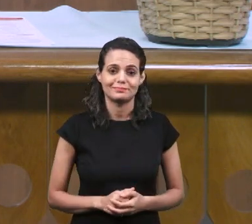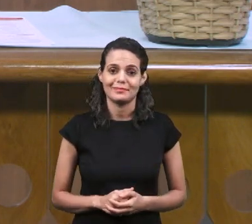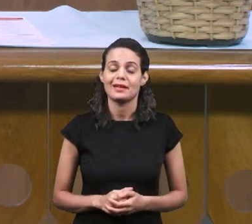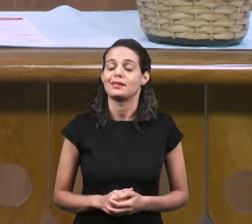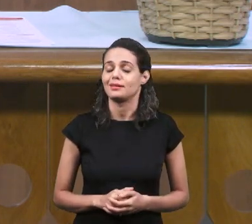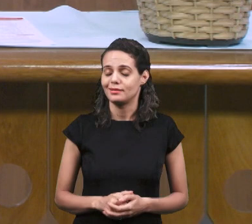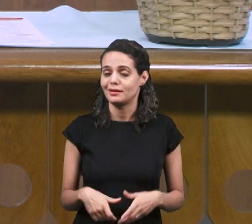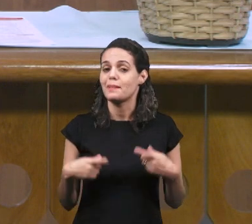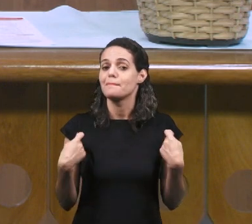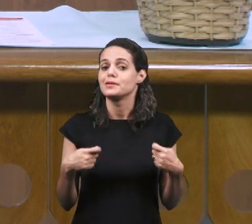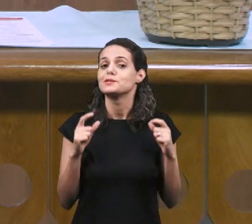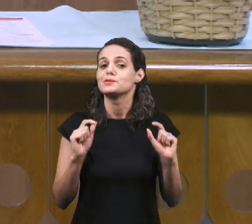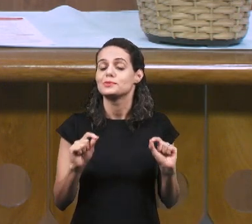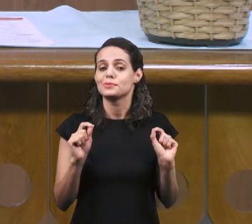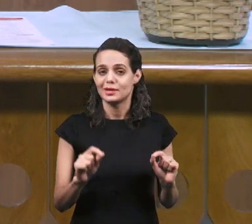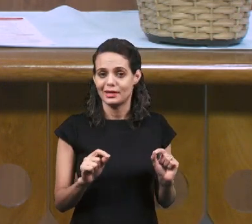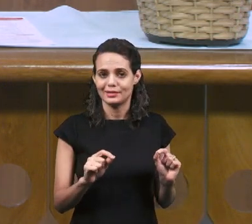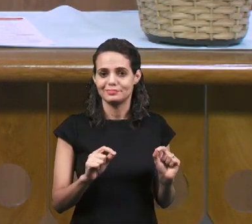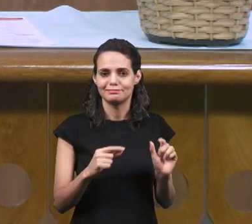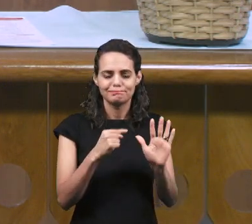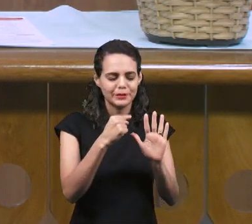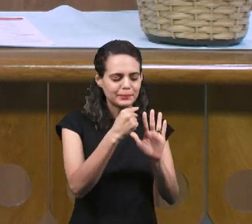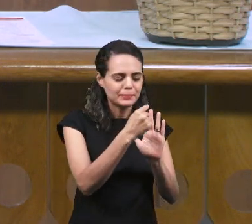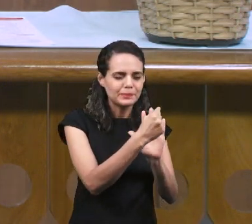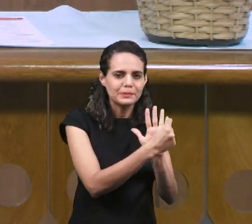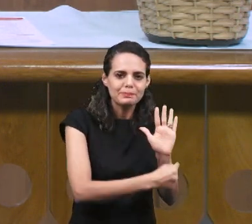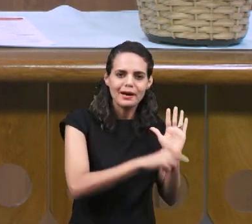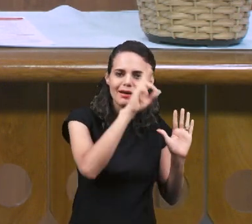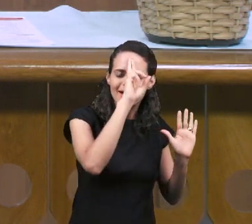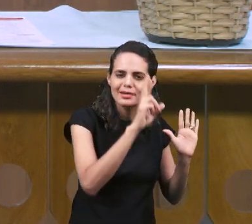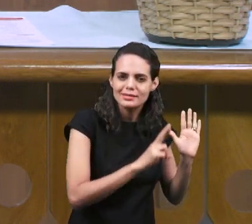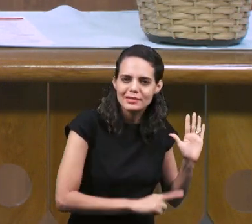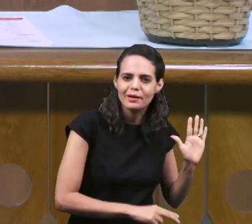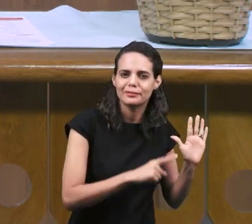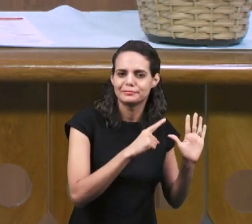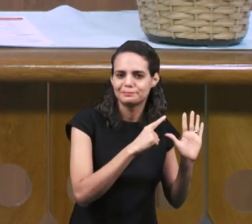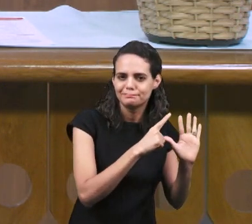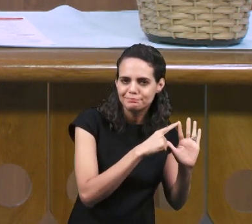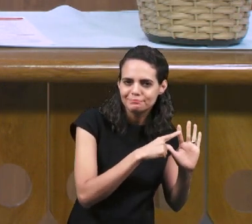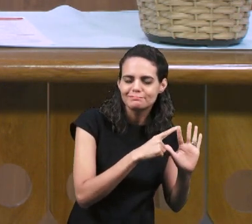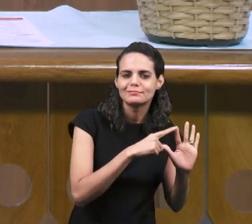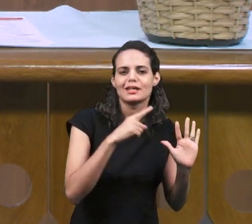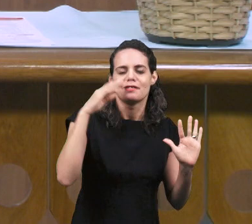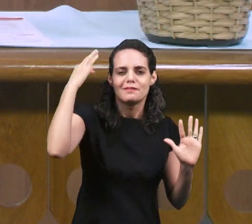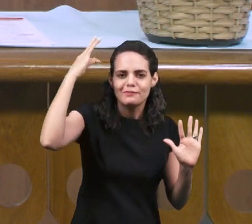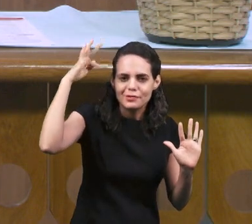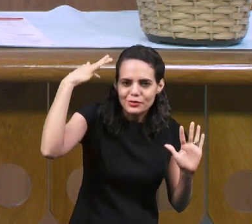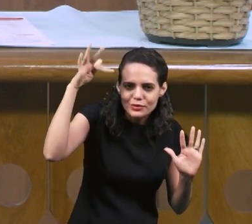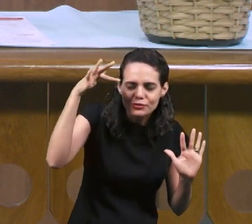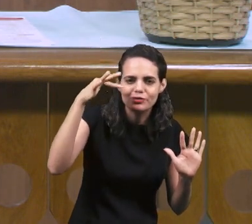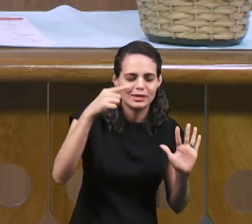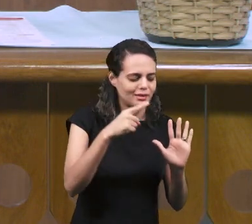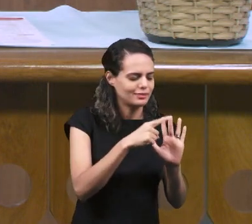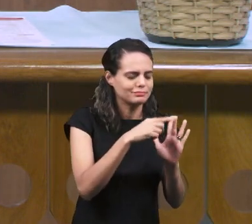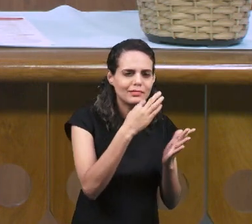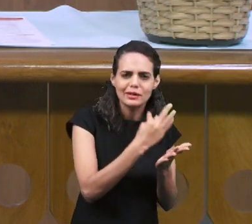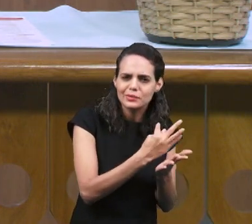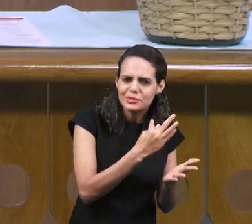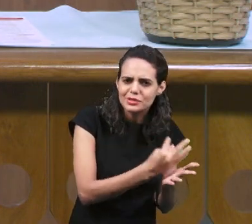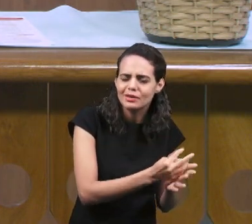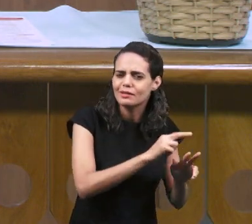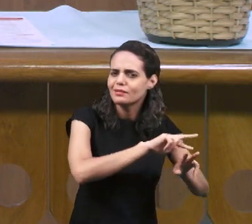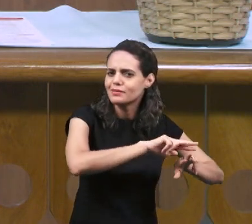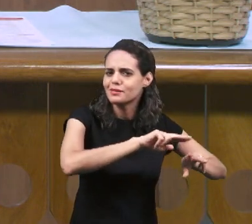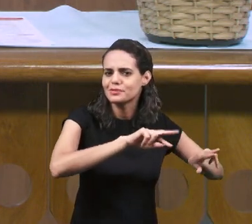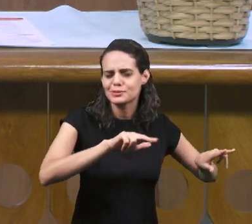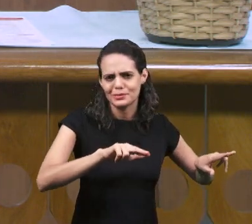de la raison? La philosophie, la théologie, ce pas des péchés, mais ce sont des déviations. Et l'homme, il peut